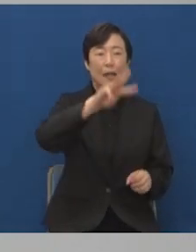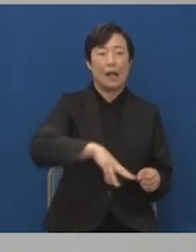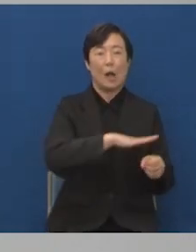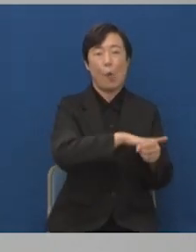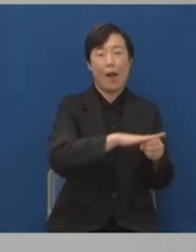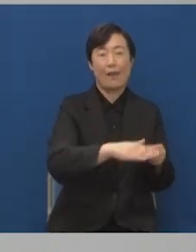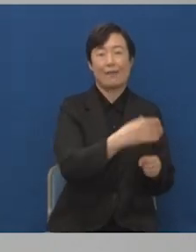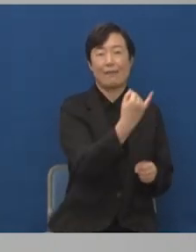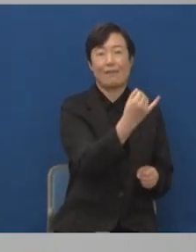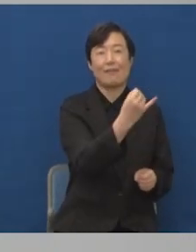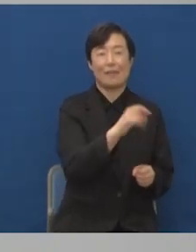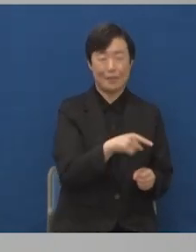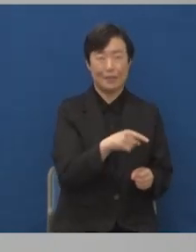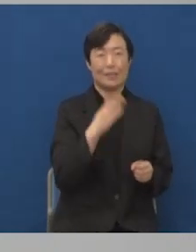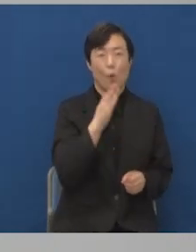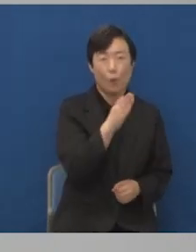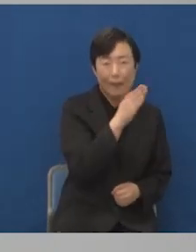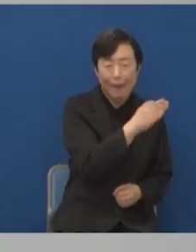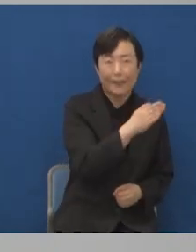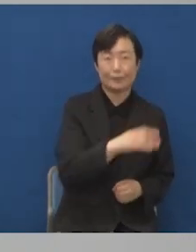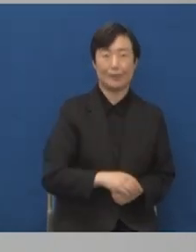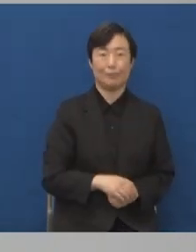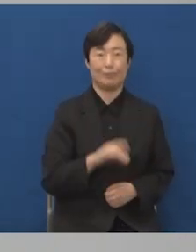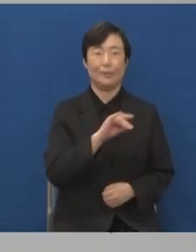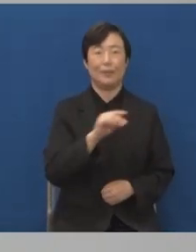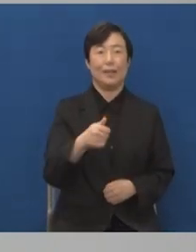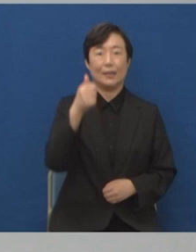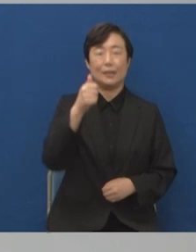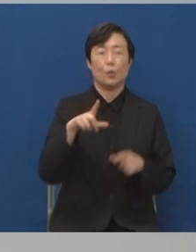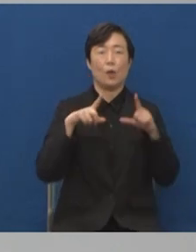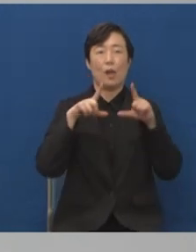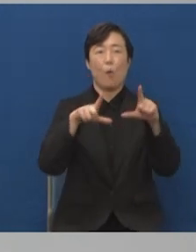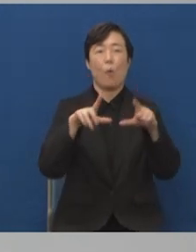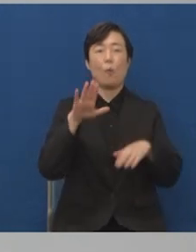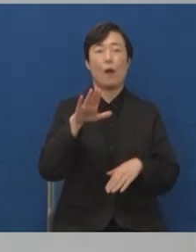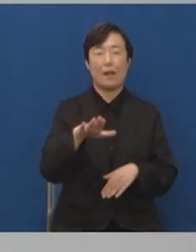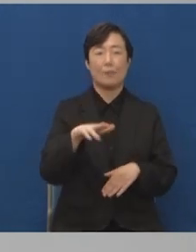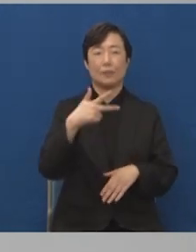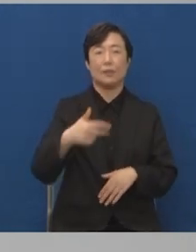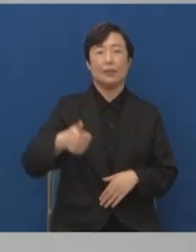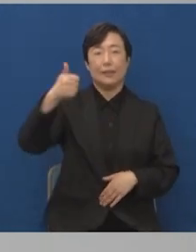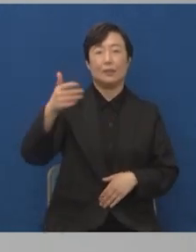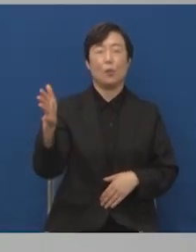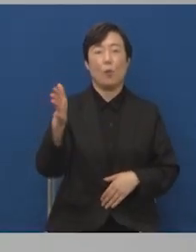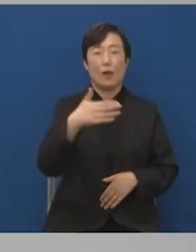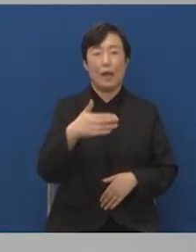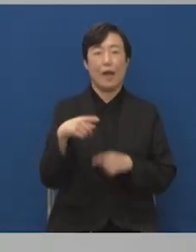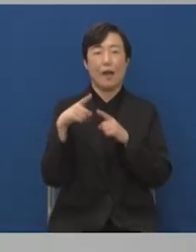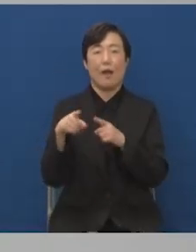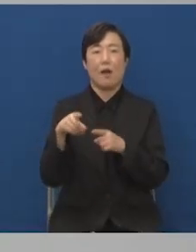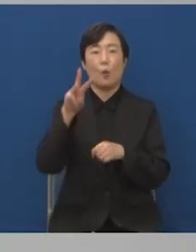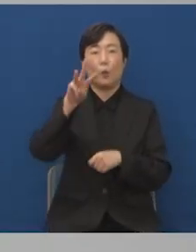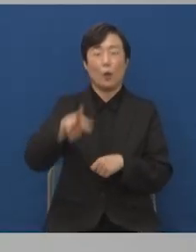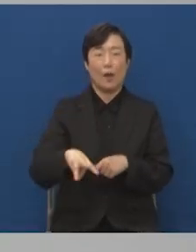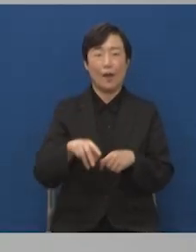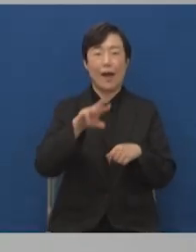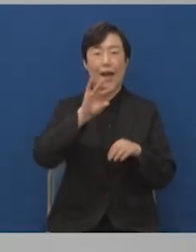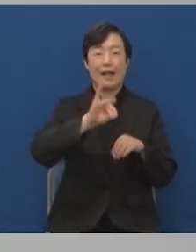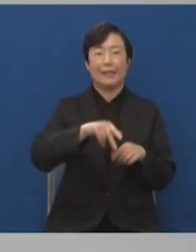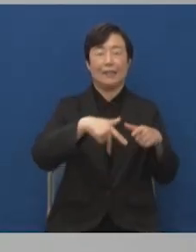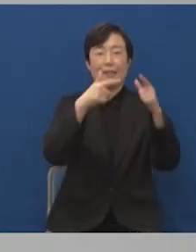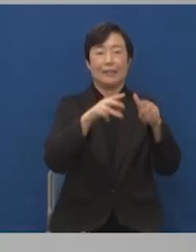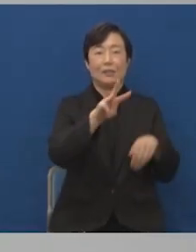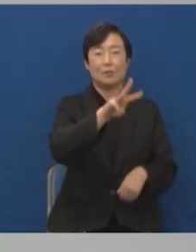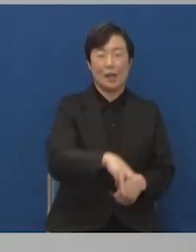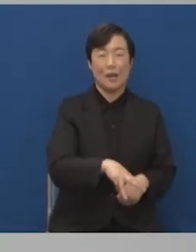この場合議長からご報告申し上げます。市長から淀川木津川水防事務組合